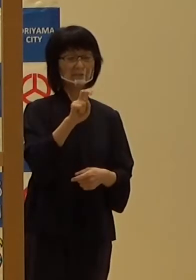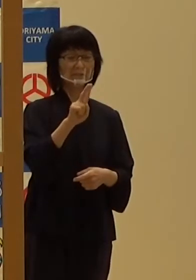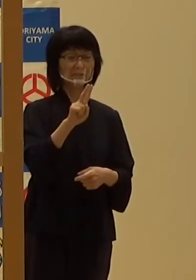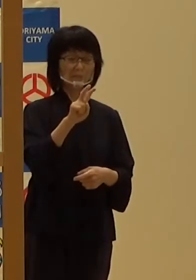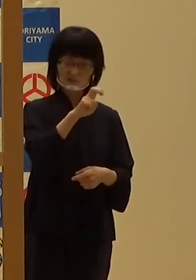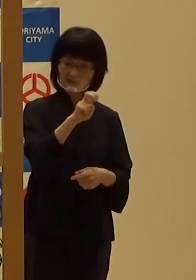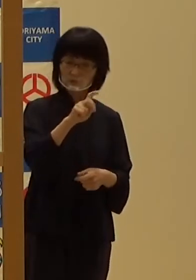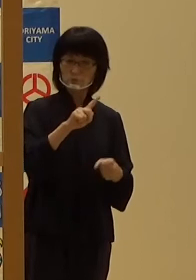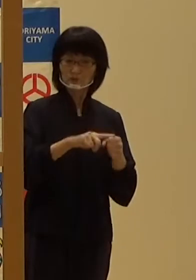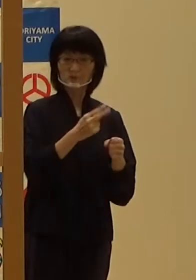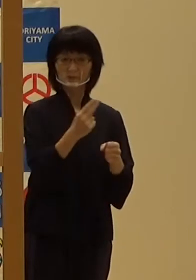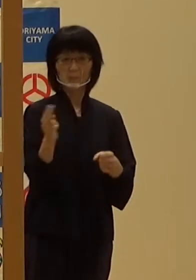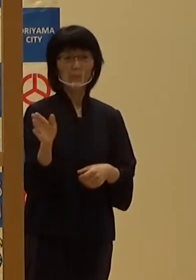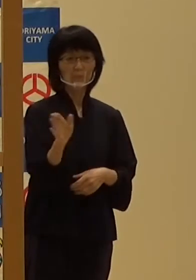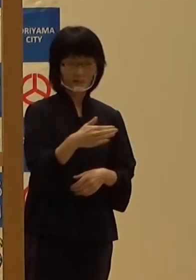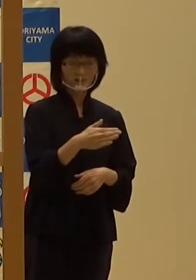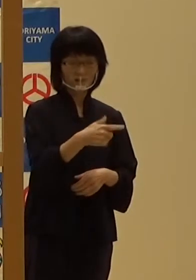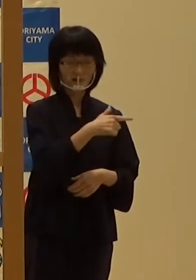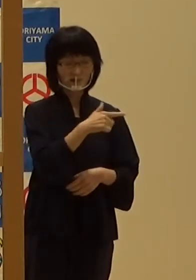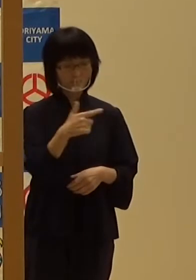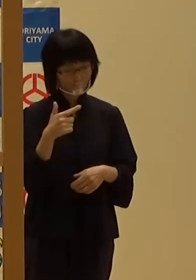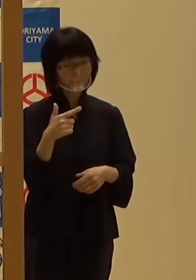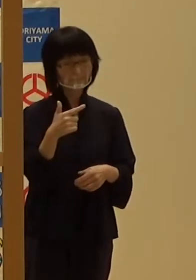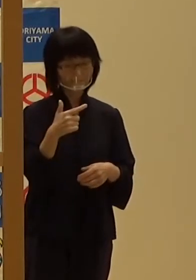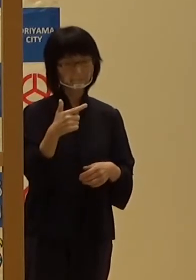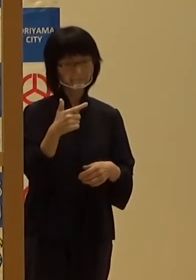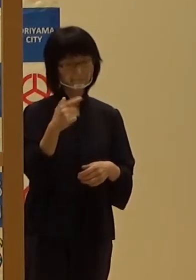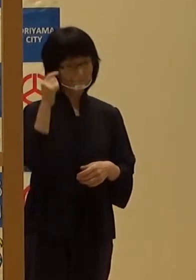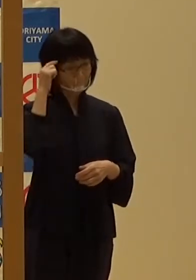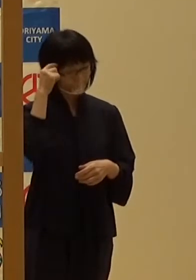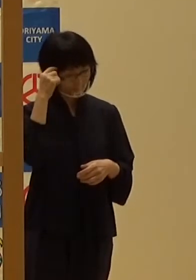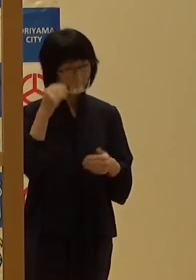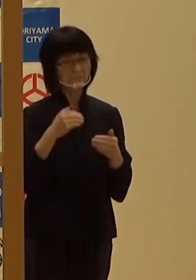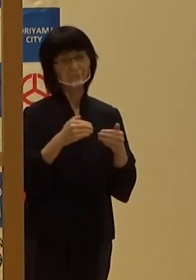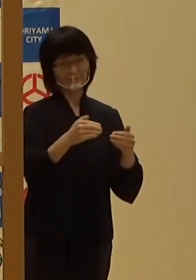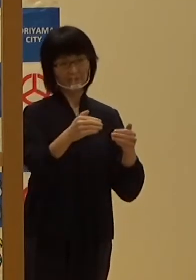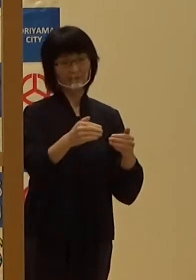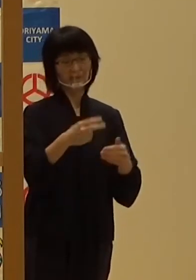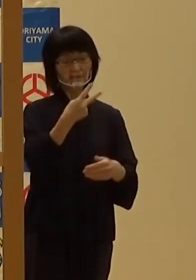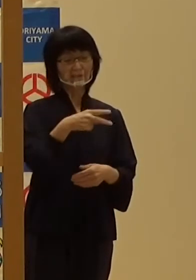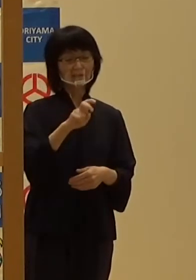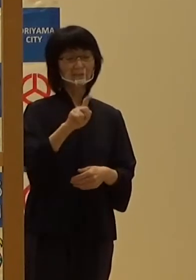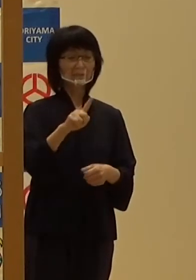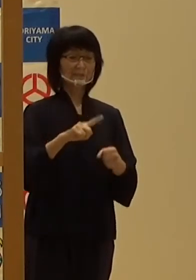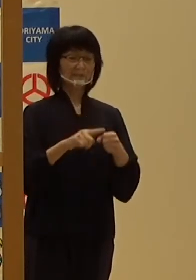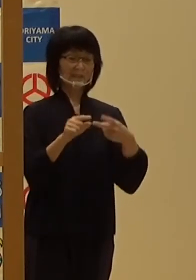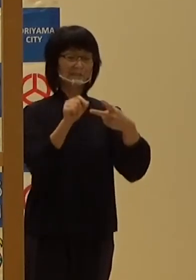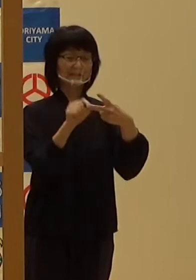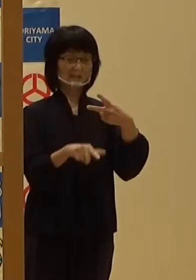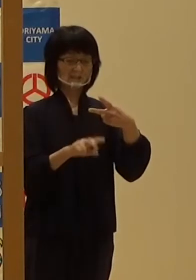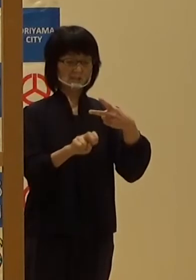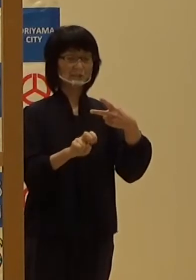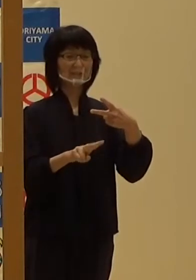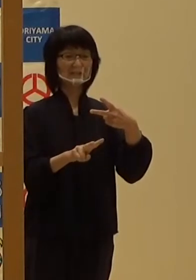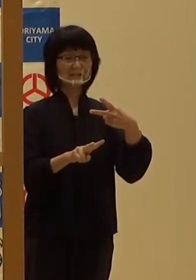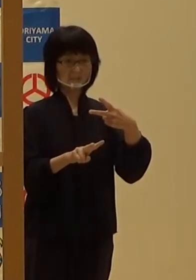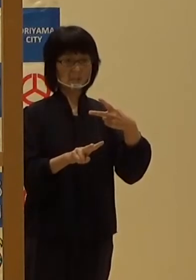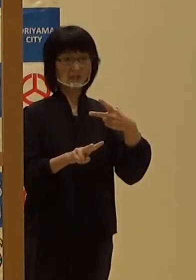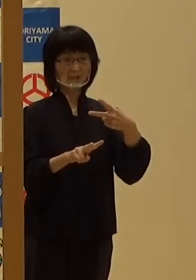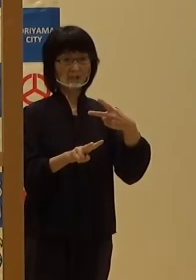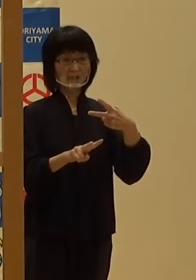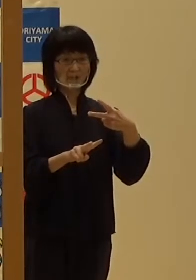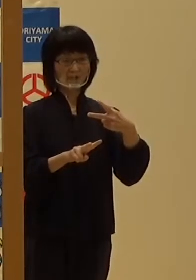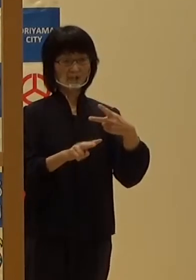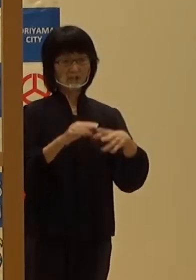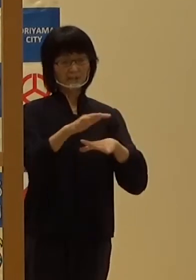からいろいろ検討して進めてまいりました。で、2021年2月22日には、